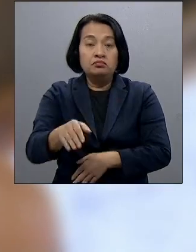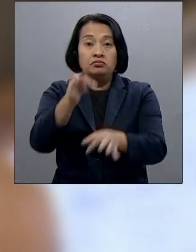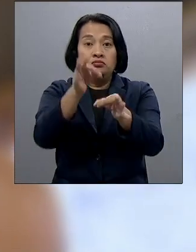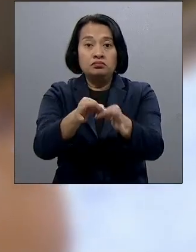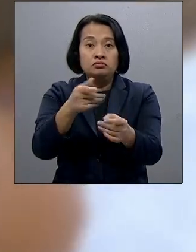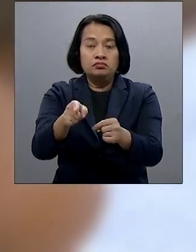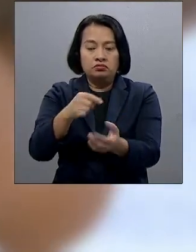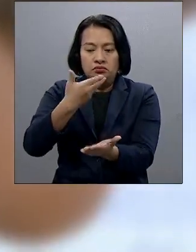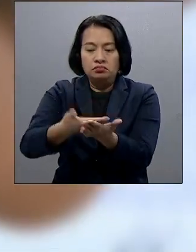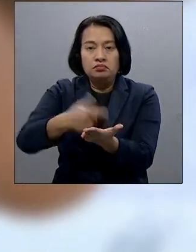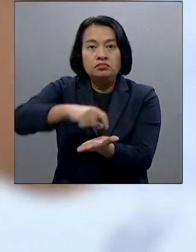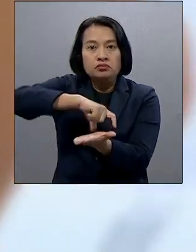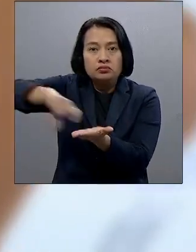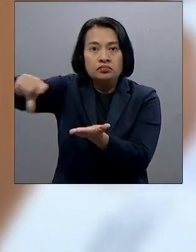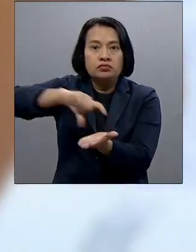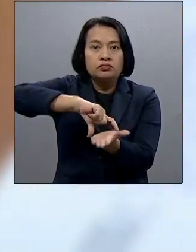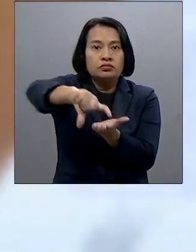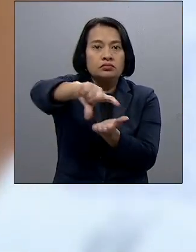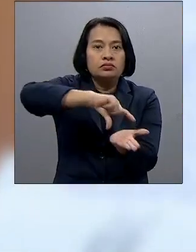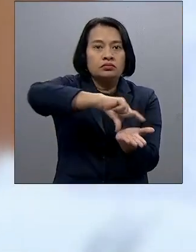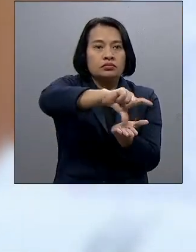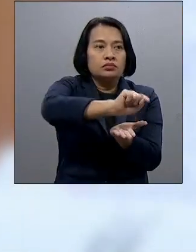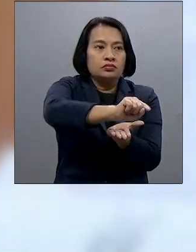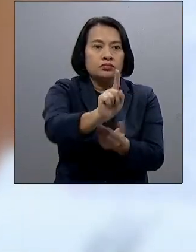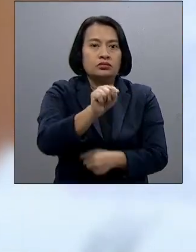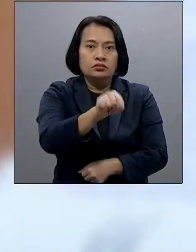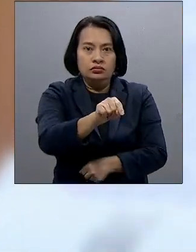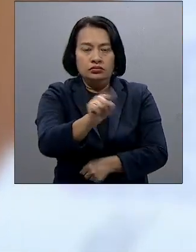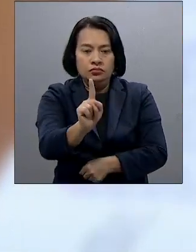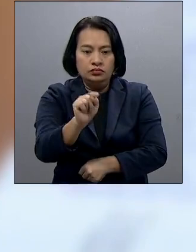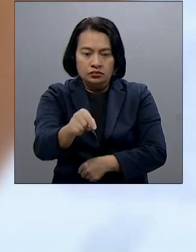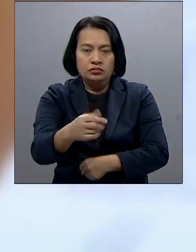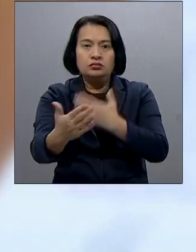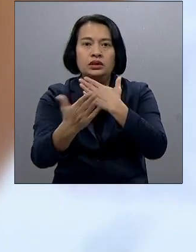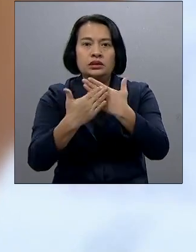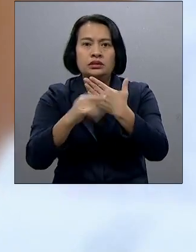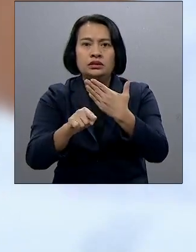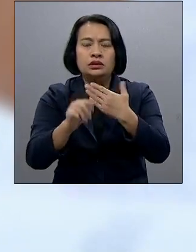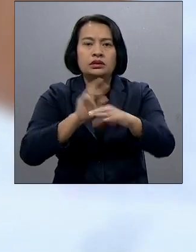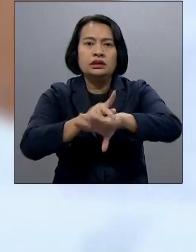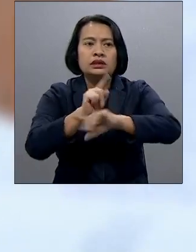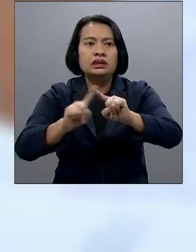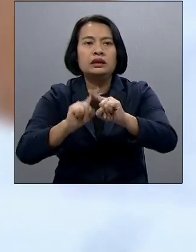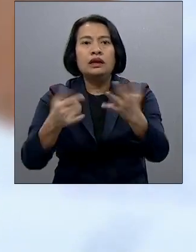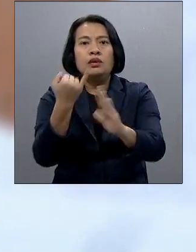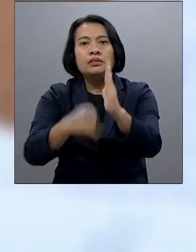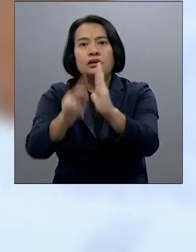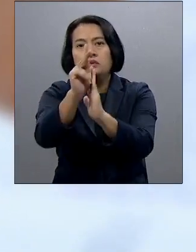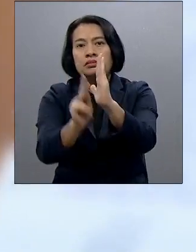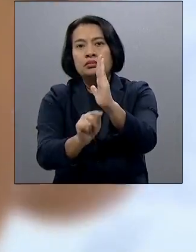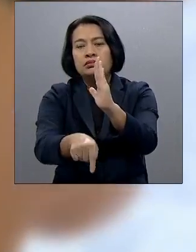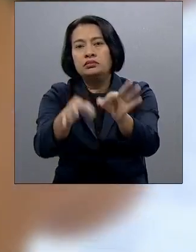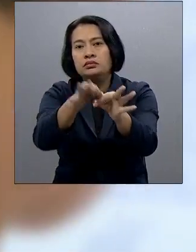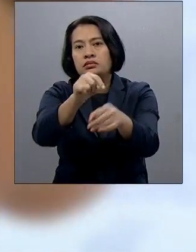เงินไปเนี่ยนะคะเป็นบัญชีที่มีการไปหาข้อมูลแล้วปรากฏว่าขึ้นเตือนในอินเทอร์เน็ตว่าเป็นบัญชีม้าโถนะคะ